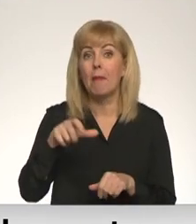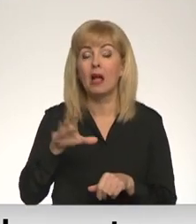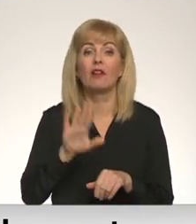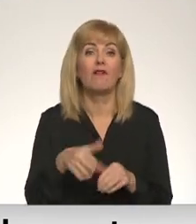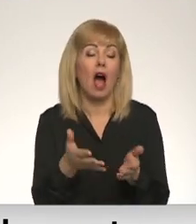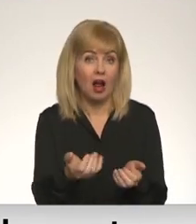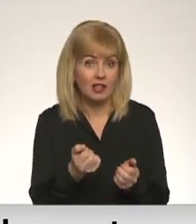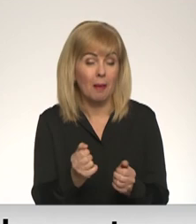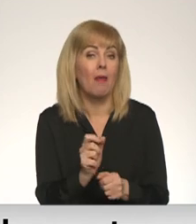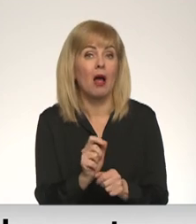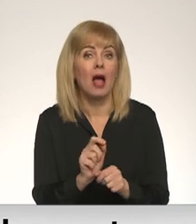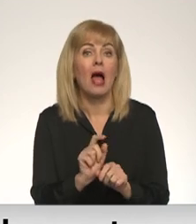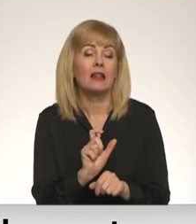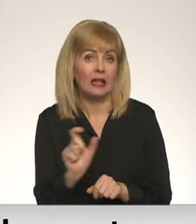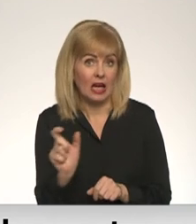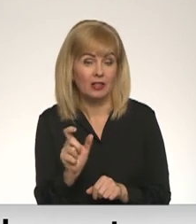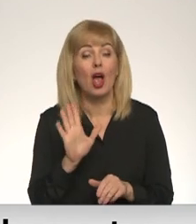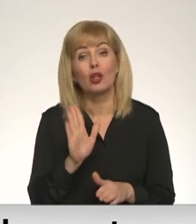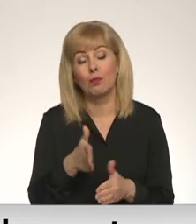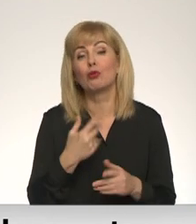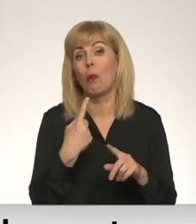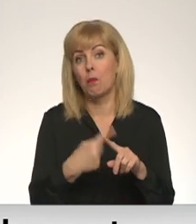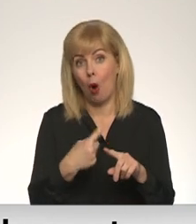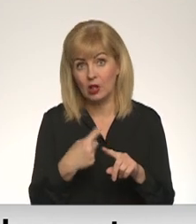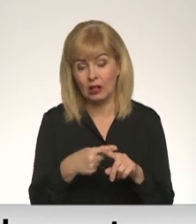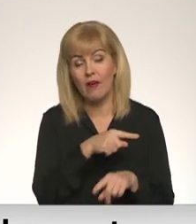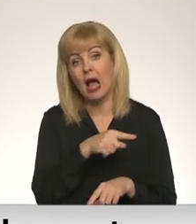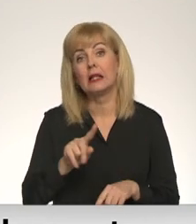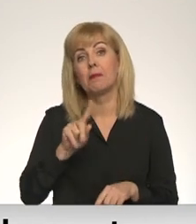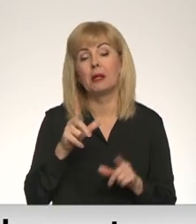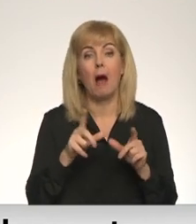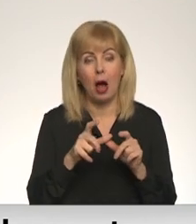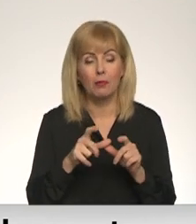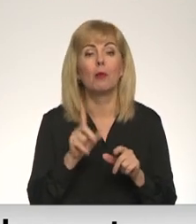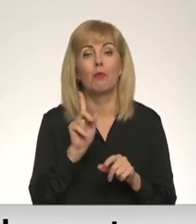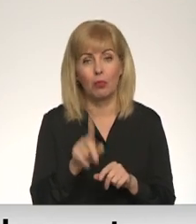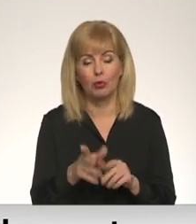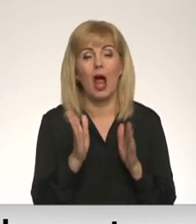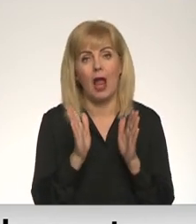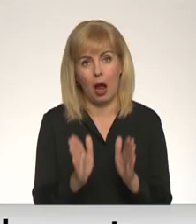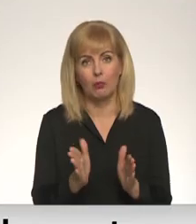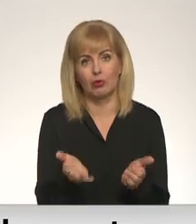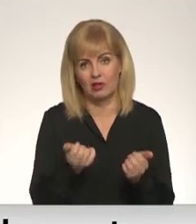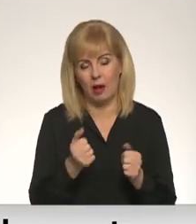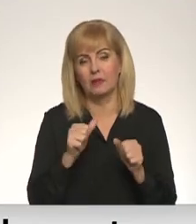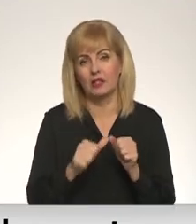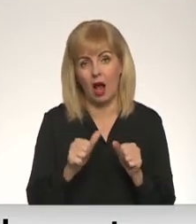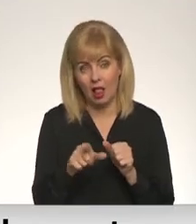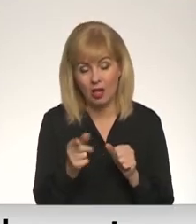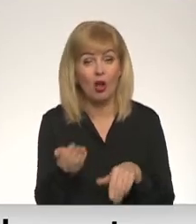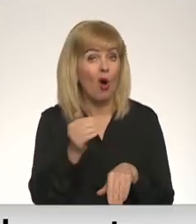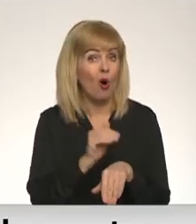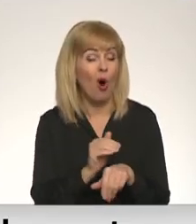saņemt pavisam drīz. Es būšu optimisti un teikšu, ka no līdz 1. aprīlim viennozīmīgi tam vajadzētu būt. Jāpiebilst, ka